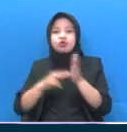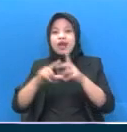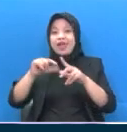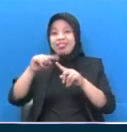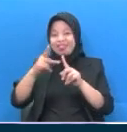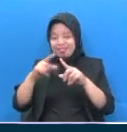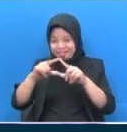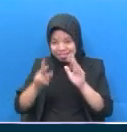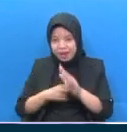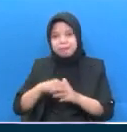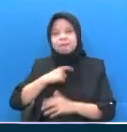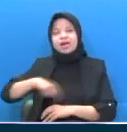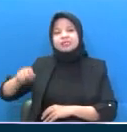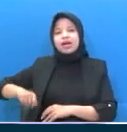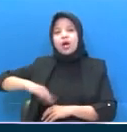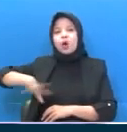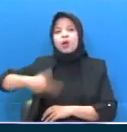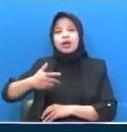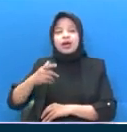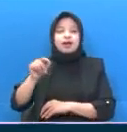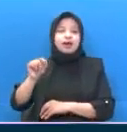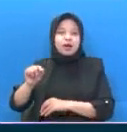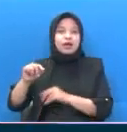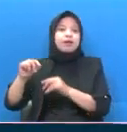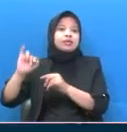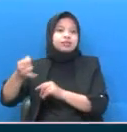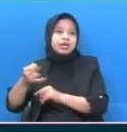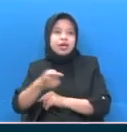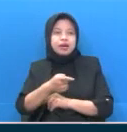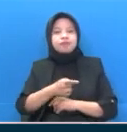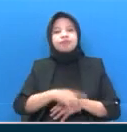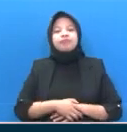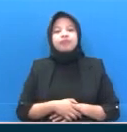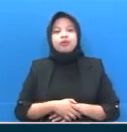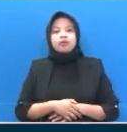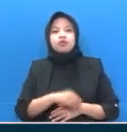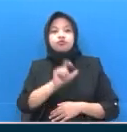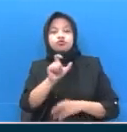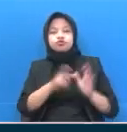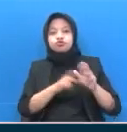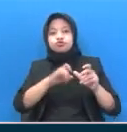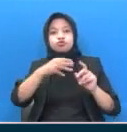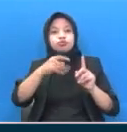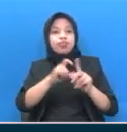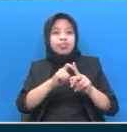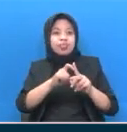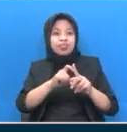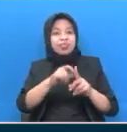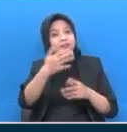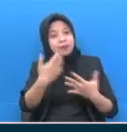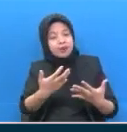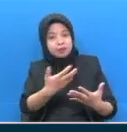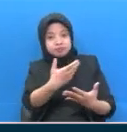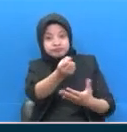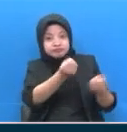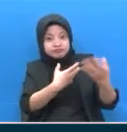pengacara keluarga Brigadir Yosua, dan pakar hukum pidana Universitas Jenderal Sudirman, Prof. Ibnu Nugroho. Selamat malam, Mas Jonathan. Selamat malam, Prof.